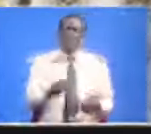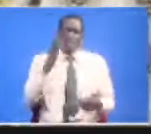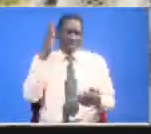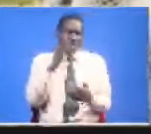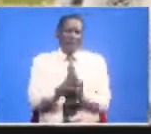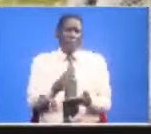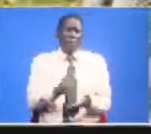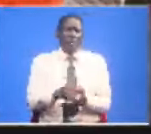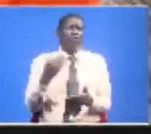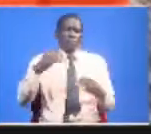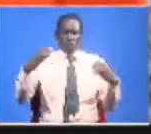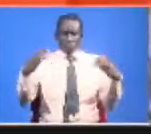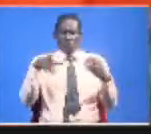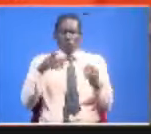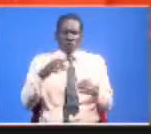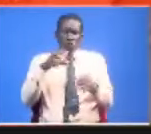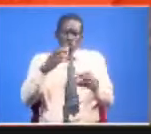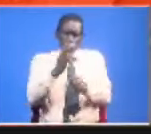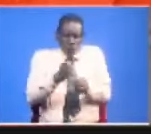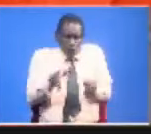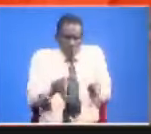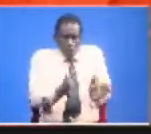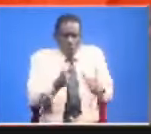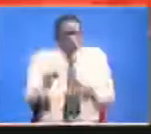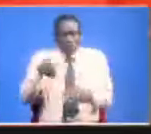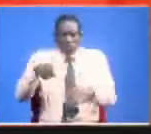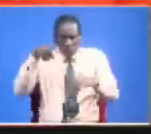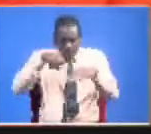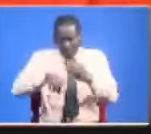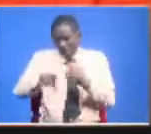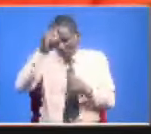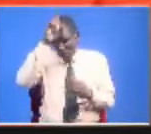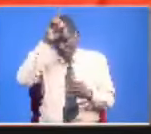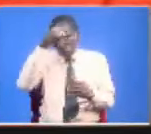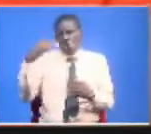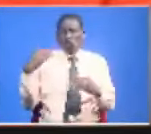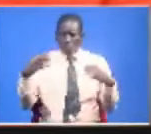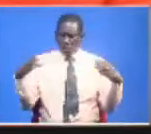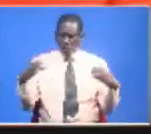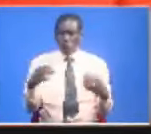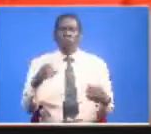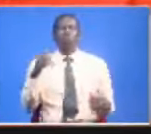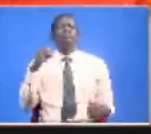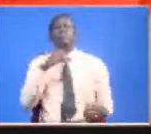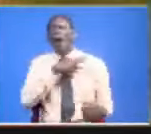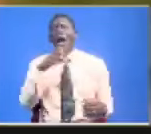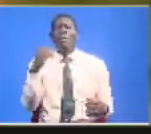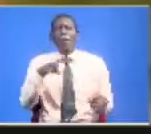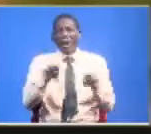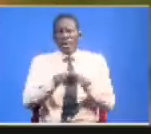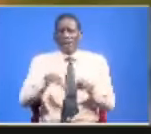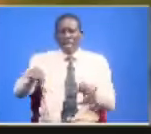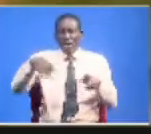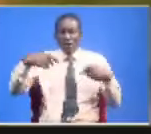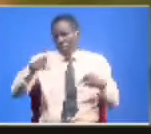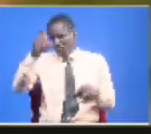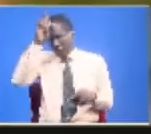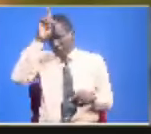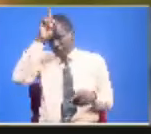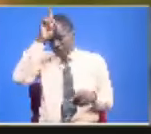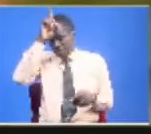genge hilo lilichukua nafasi hiyo kuingia vijijini. Genge lenyewe likipiga nduru kana kwamba ni wenyeji wa kijiji